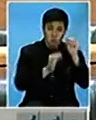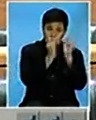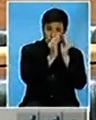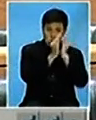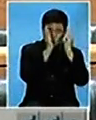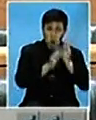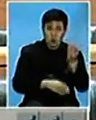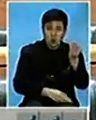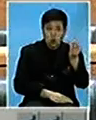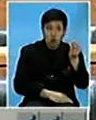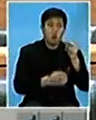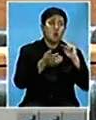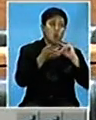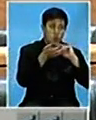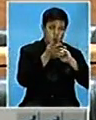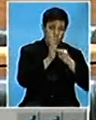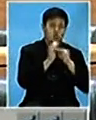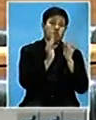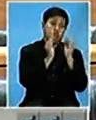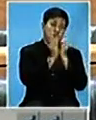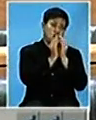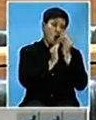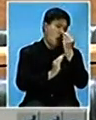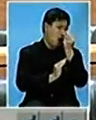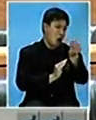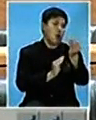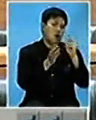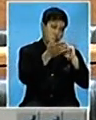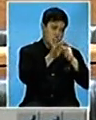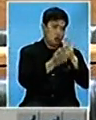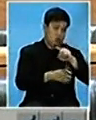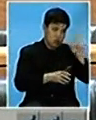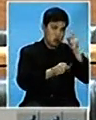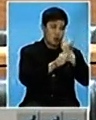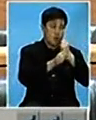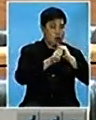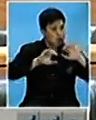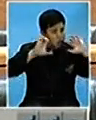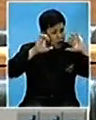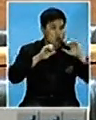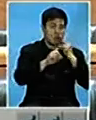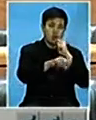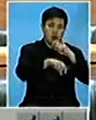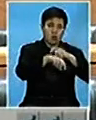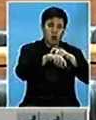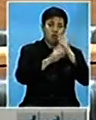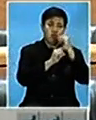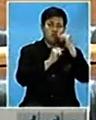ใดนั่นเป็นการให้ฉันทามติต่อการทำงานของรัฐบาลภายใต้กรอบเวลา4